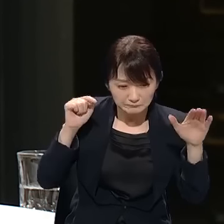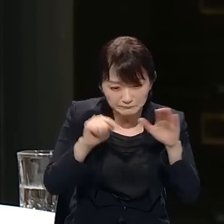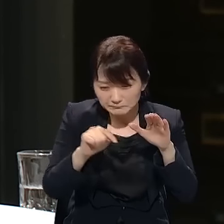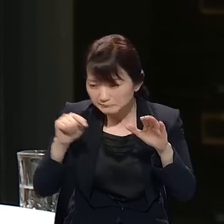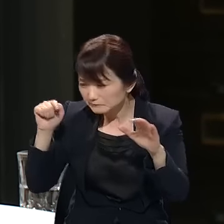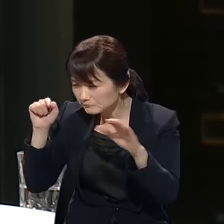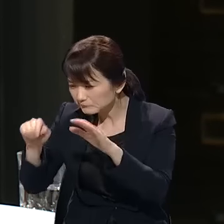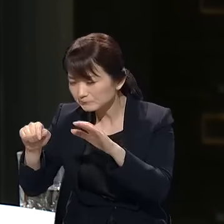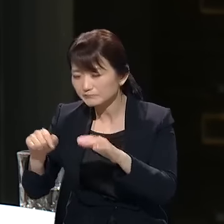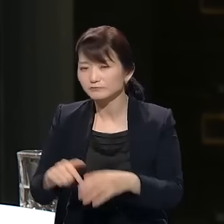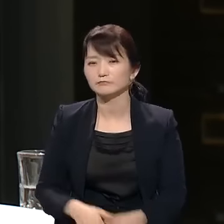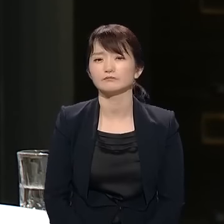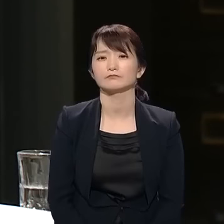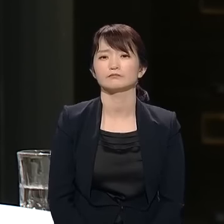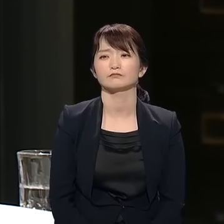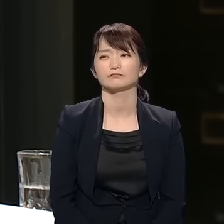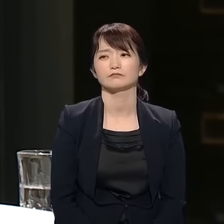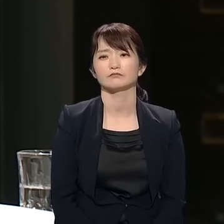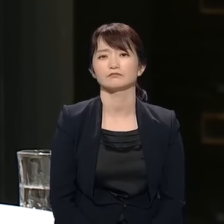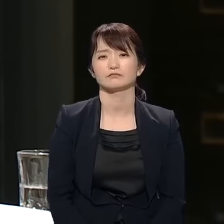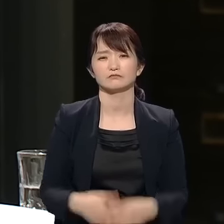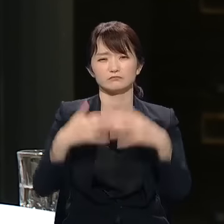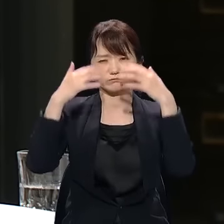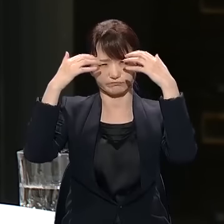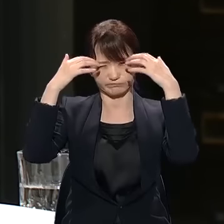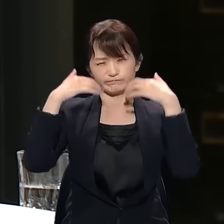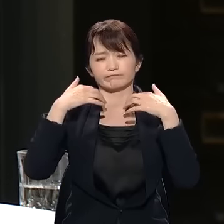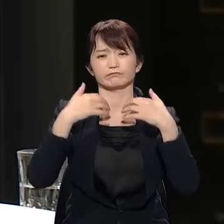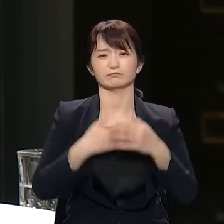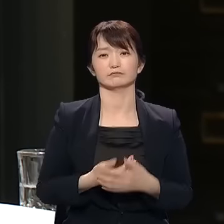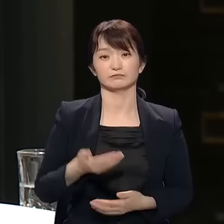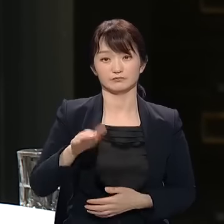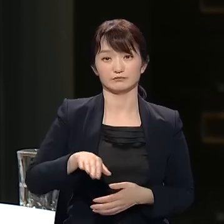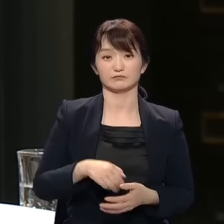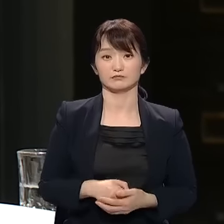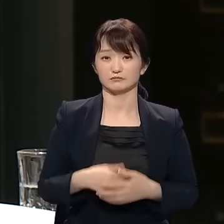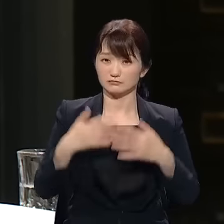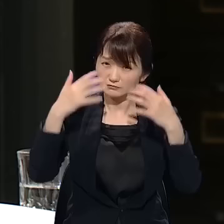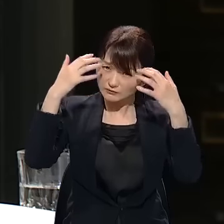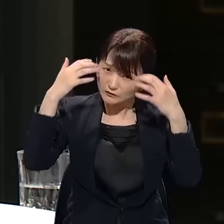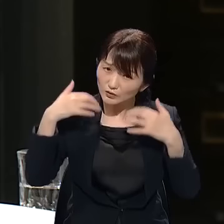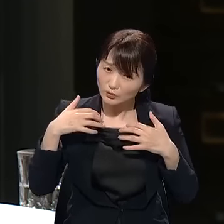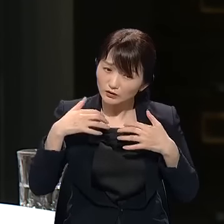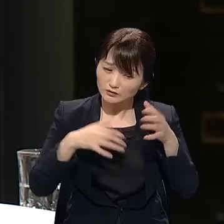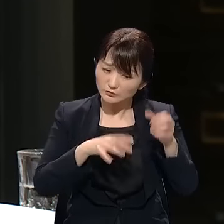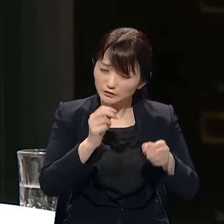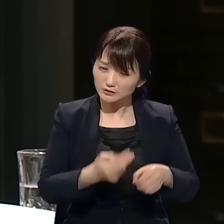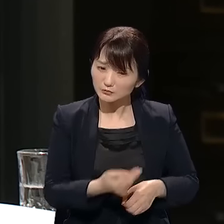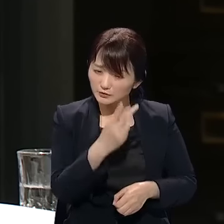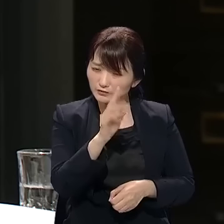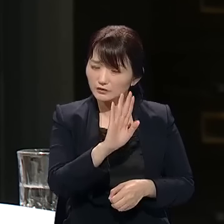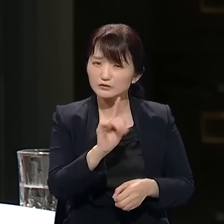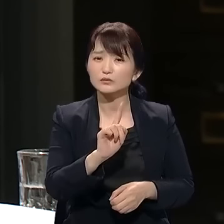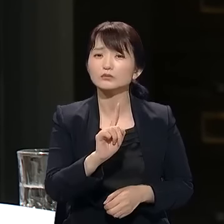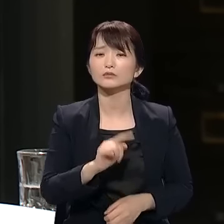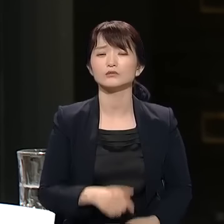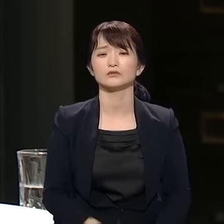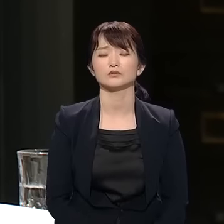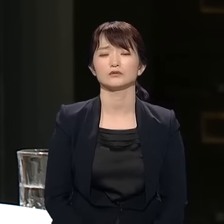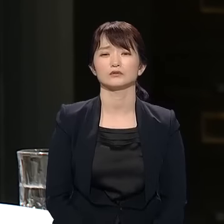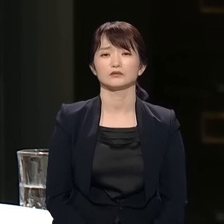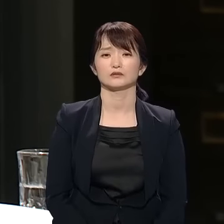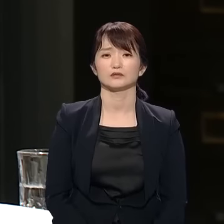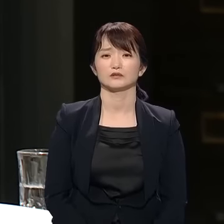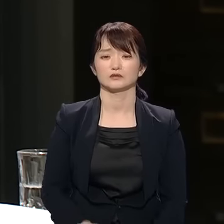기웃거렸다 어 이때가 한 여름이기 했지만 더워서 그런 것 같지 않고 이게 뭐 어떻게 된 거죠 이게네